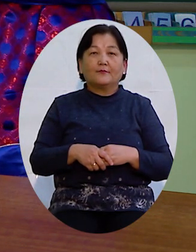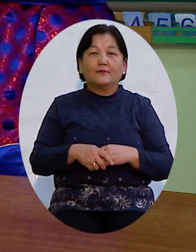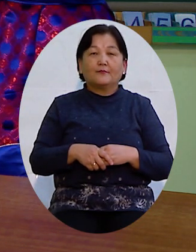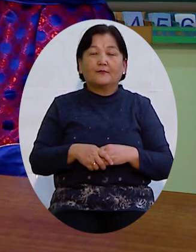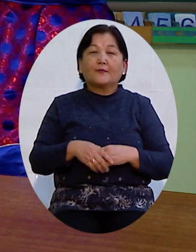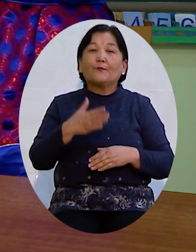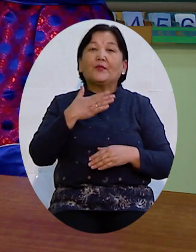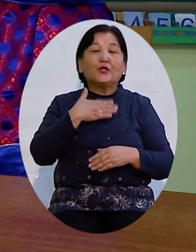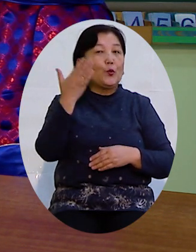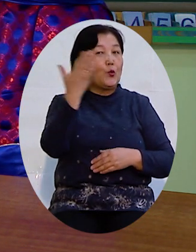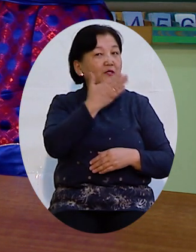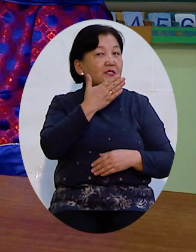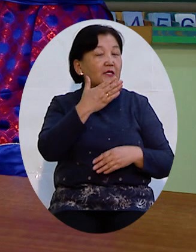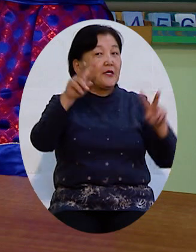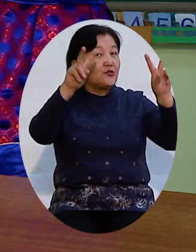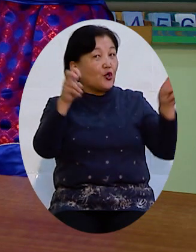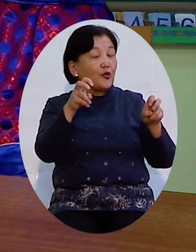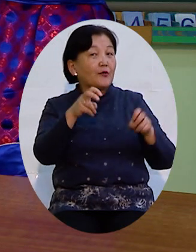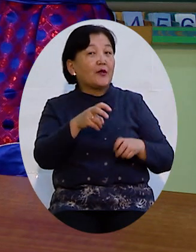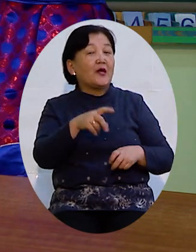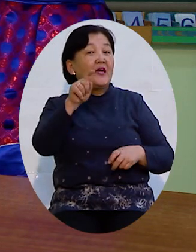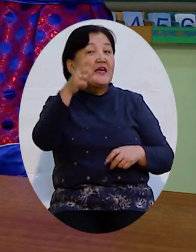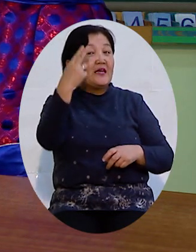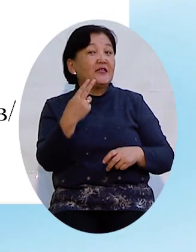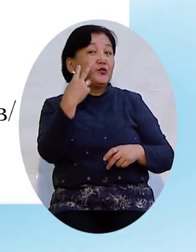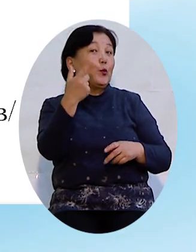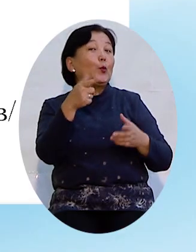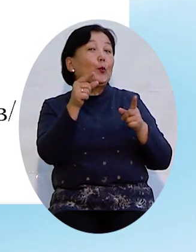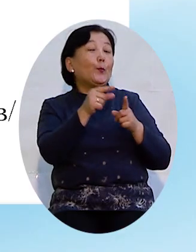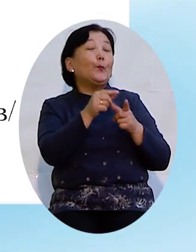За бидний үнсэн их дотор маань бас хилц орсон байгаа.